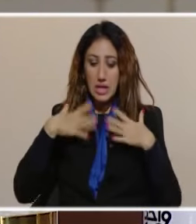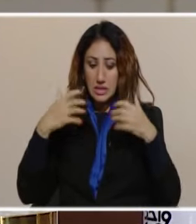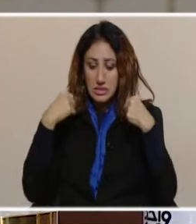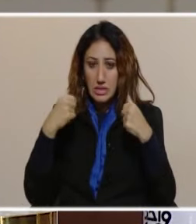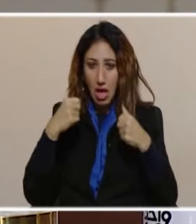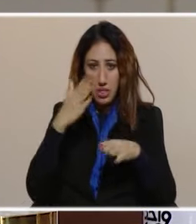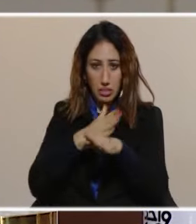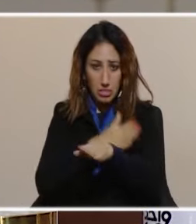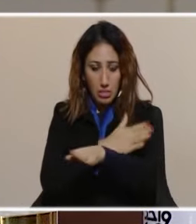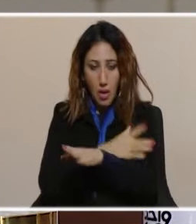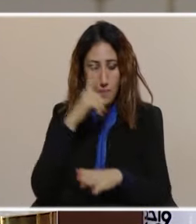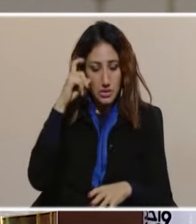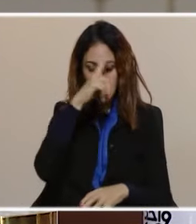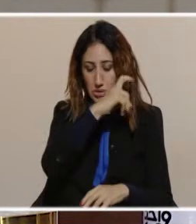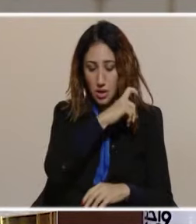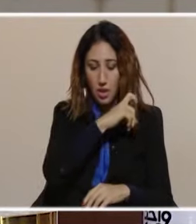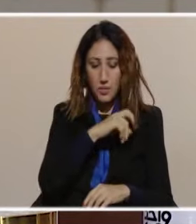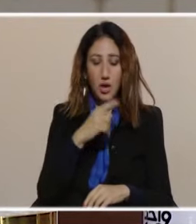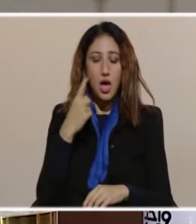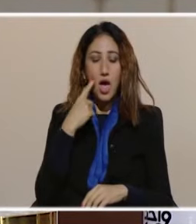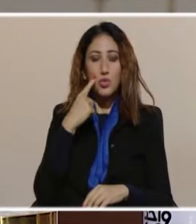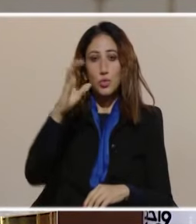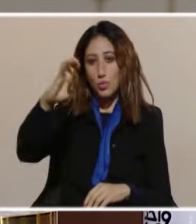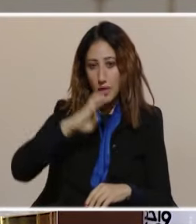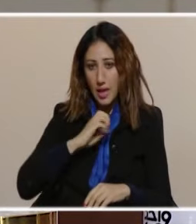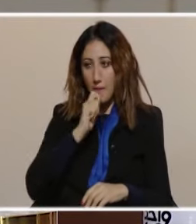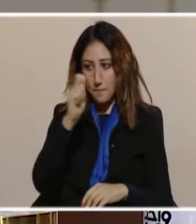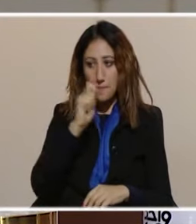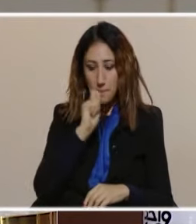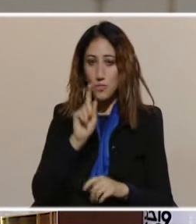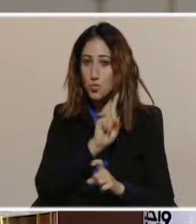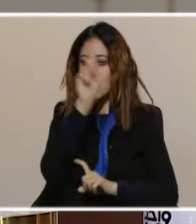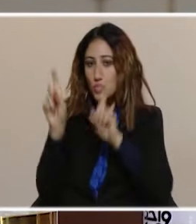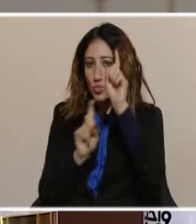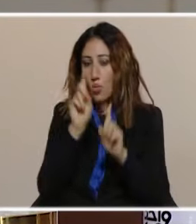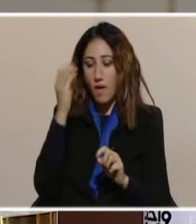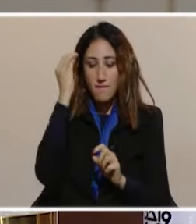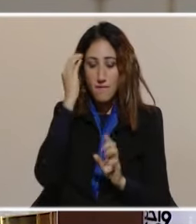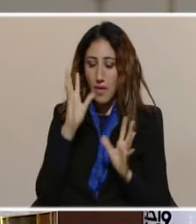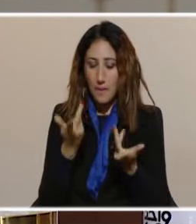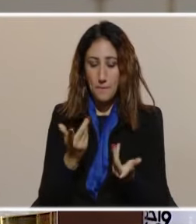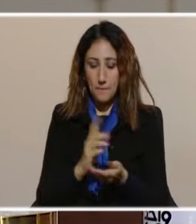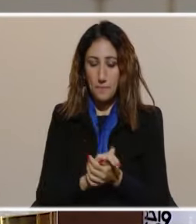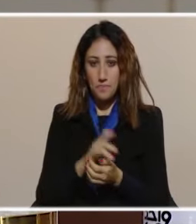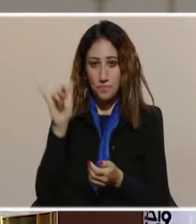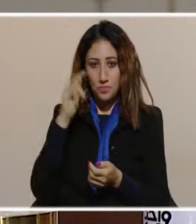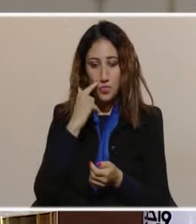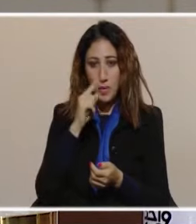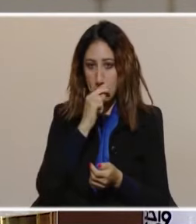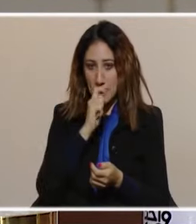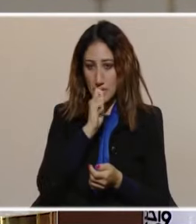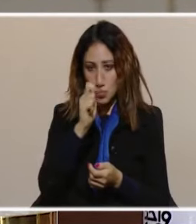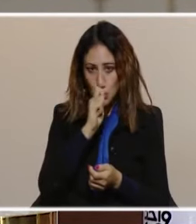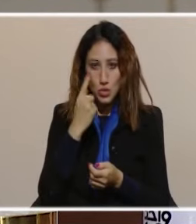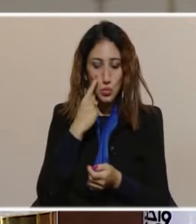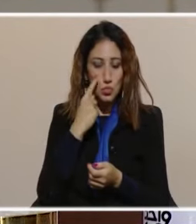جدا؟ الإجابة هنعرفها في هذا التقرير اللي عملته زميلتنا ياسمين الضوي عشان